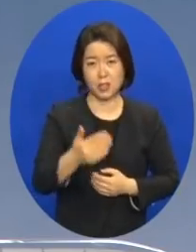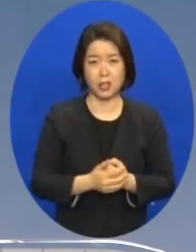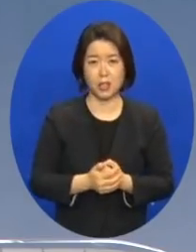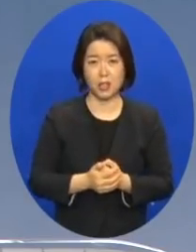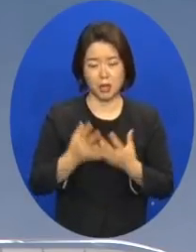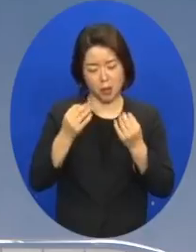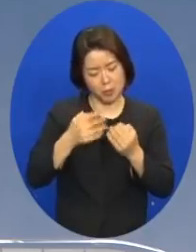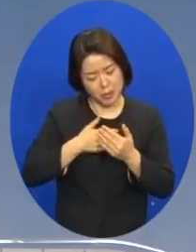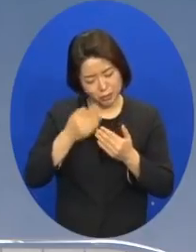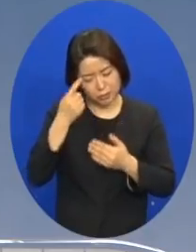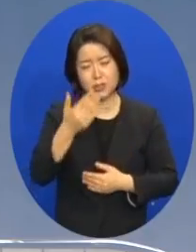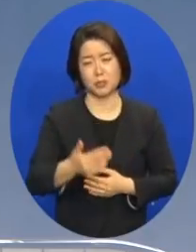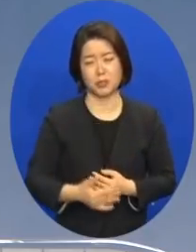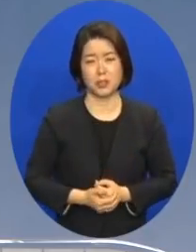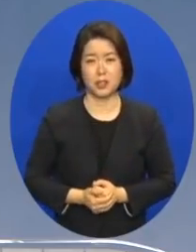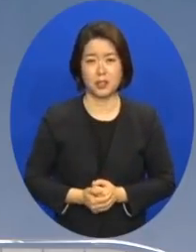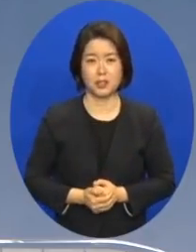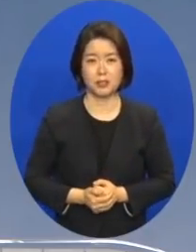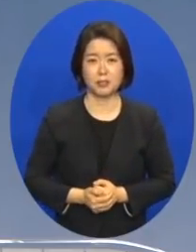얼마나 두렵겠습니까?